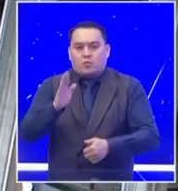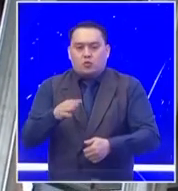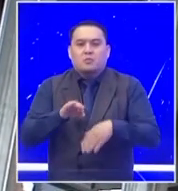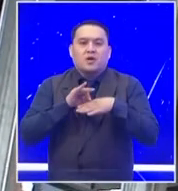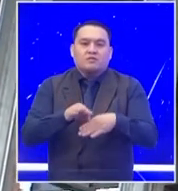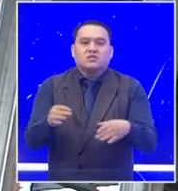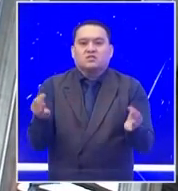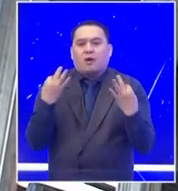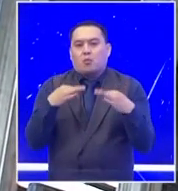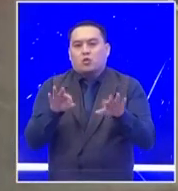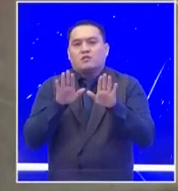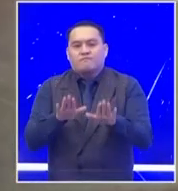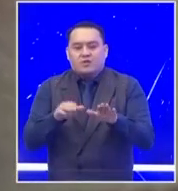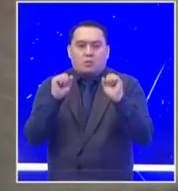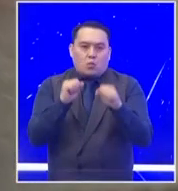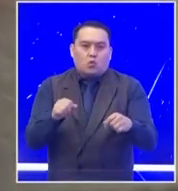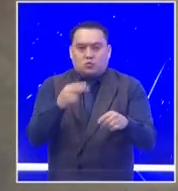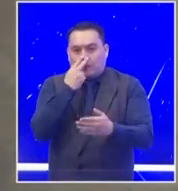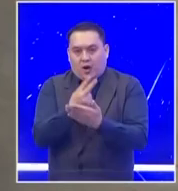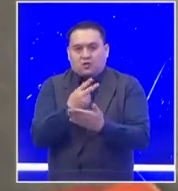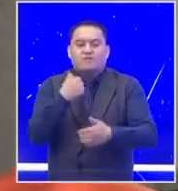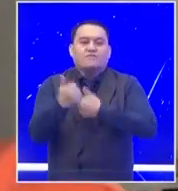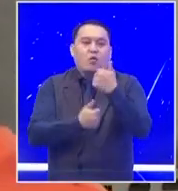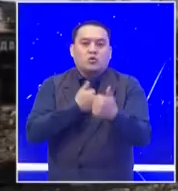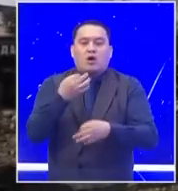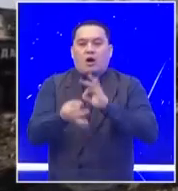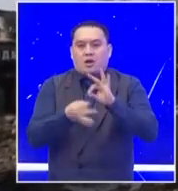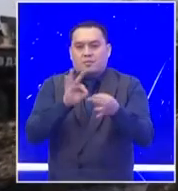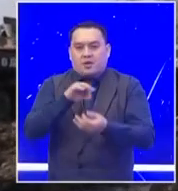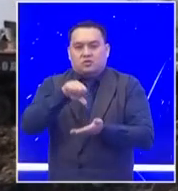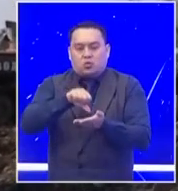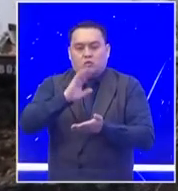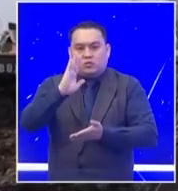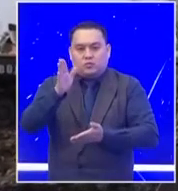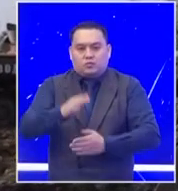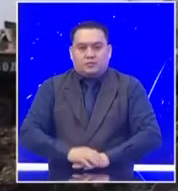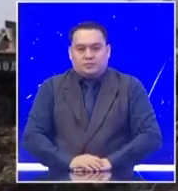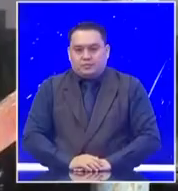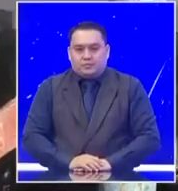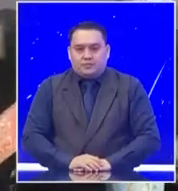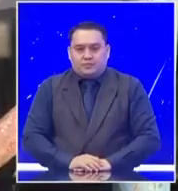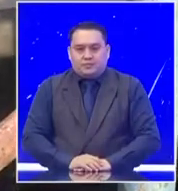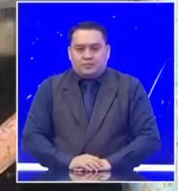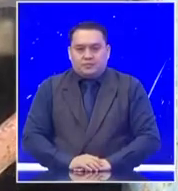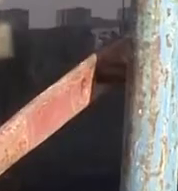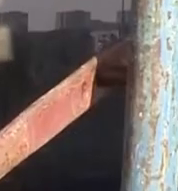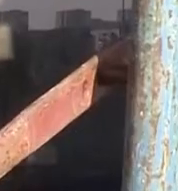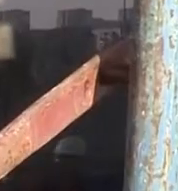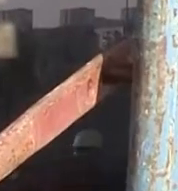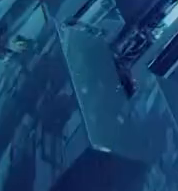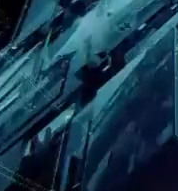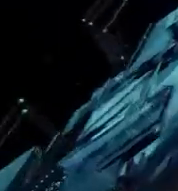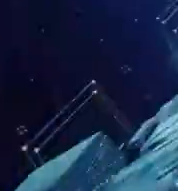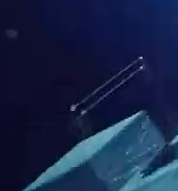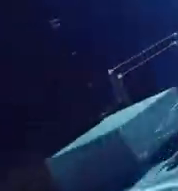проводить свой досуг, а также они станут свидетелями масштабных водных олимпиад. Евгения Присяжная, Жасулан Шенгинже, телеканал ЖТСУ.